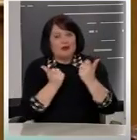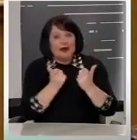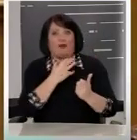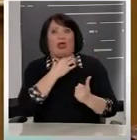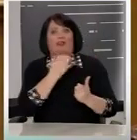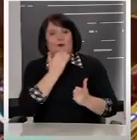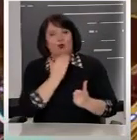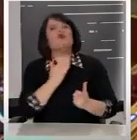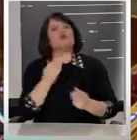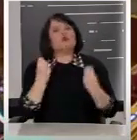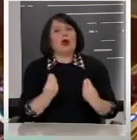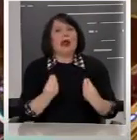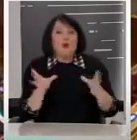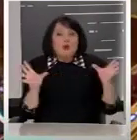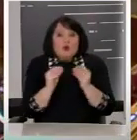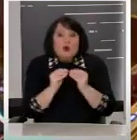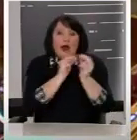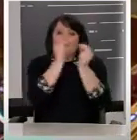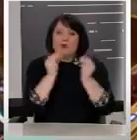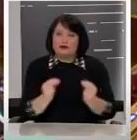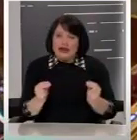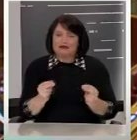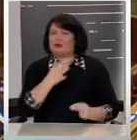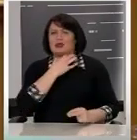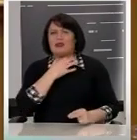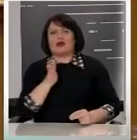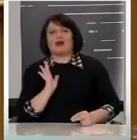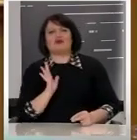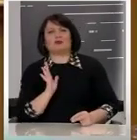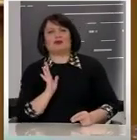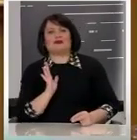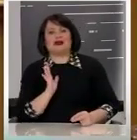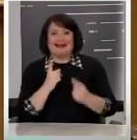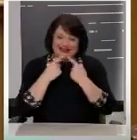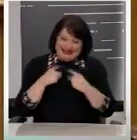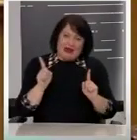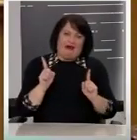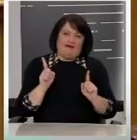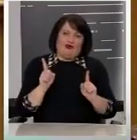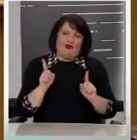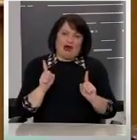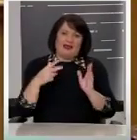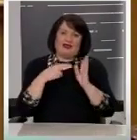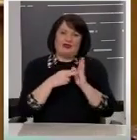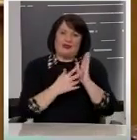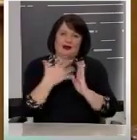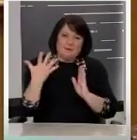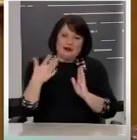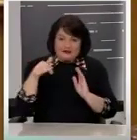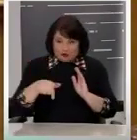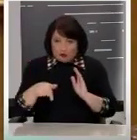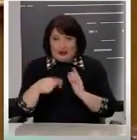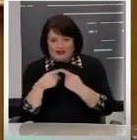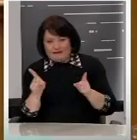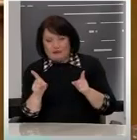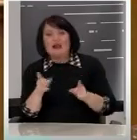το συμπέρασμα αυτό? Ότι δεν χρειαζόμαστε, αυτή ήταν η μεγάλη διαφορά μεταξύ το 2015 και τώρα,